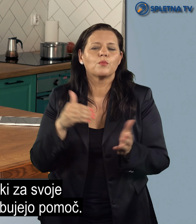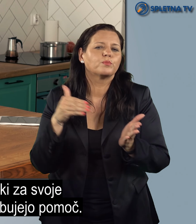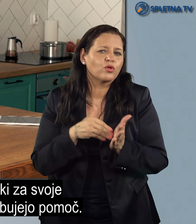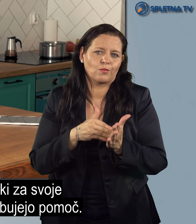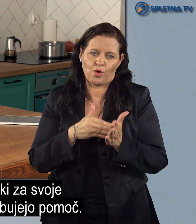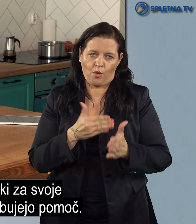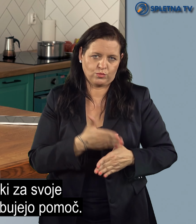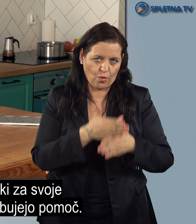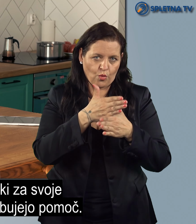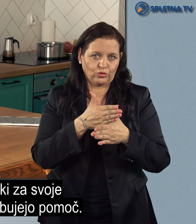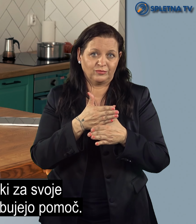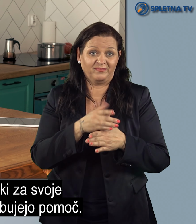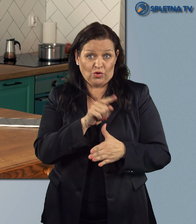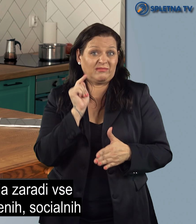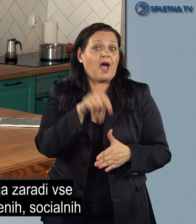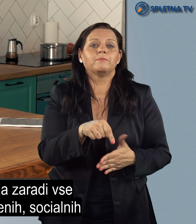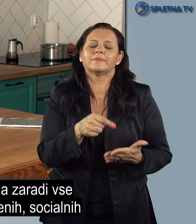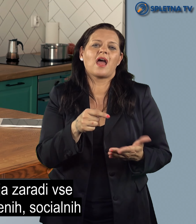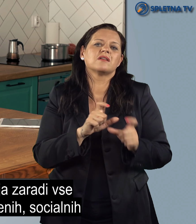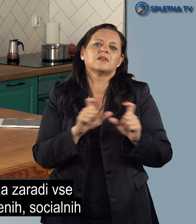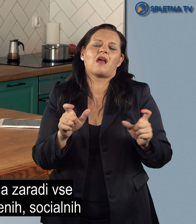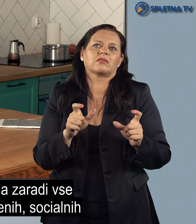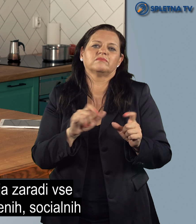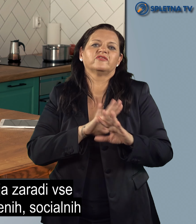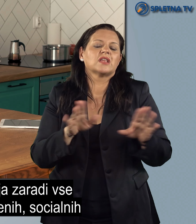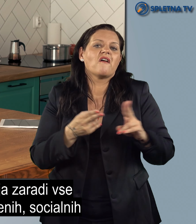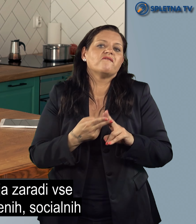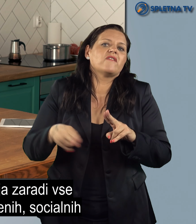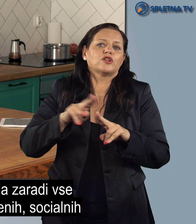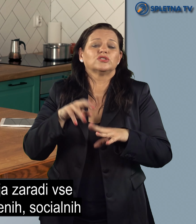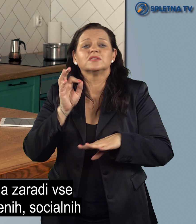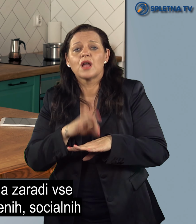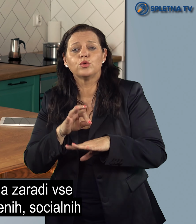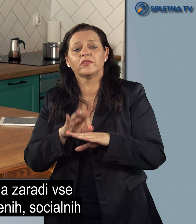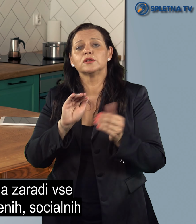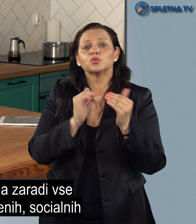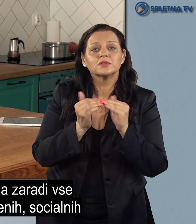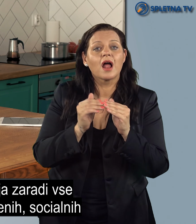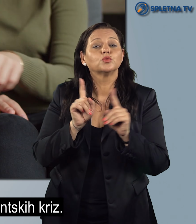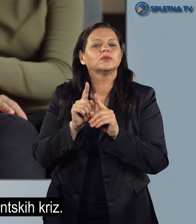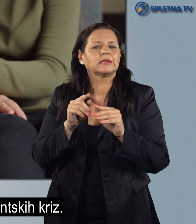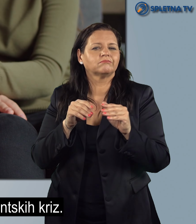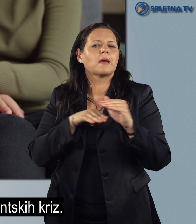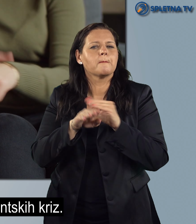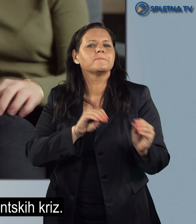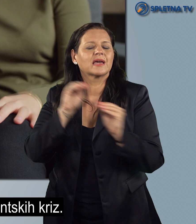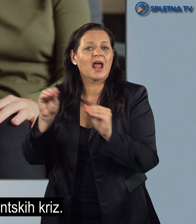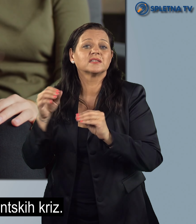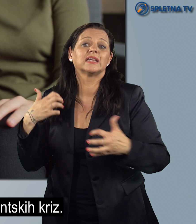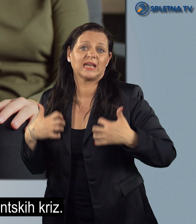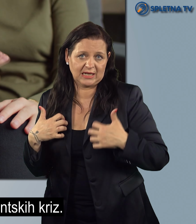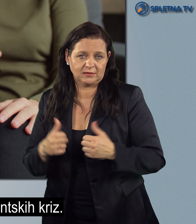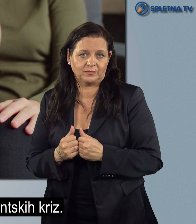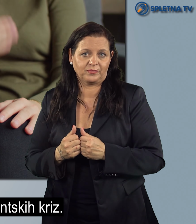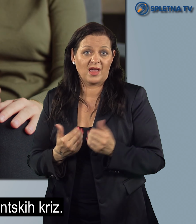potrebujejo pomoč. Do tega prihaja zaradi vse večjih zdravstvenih, socialnih in tudi migrantskih